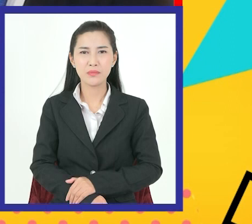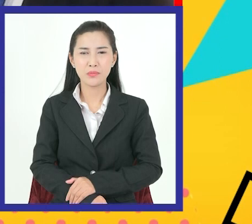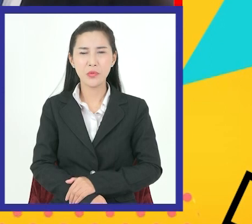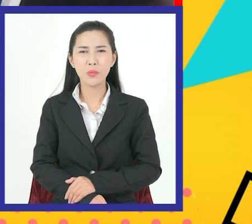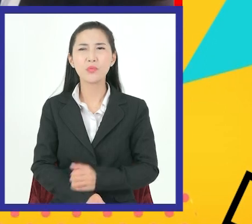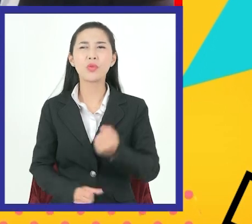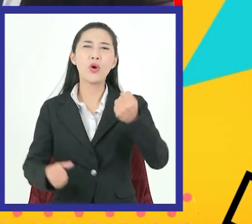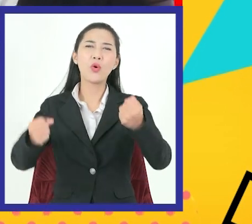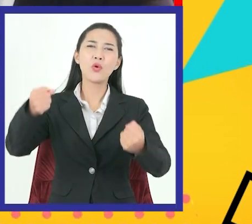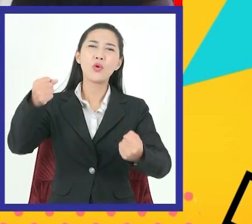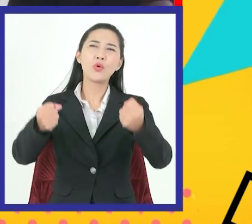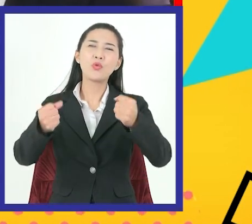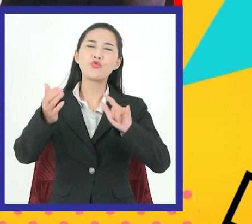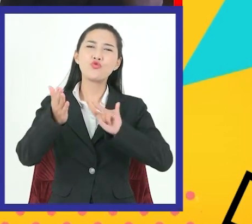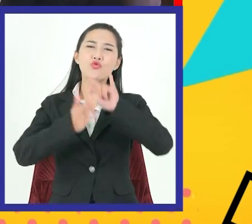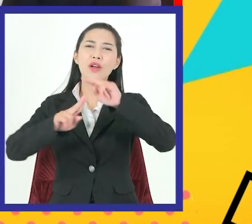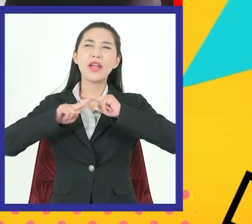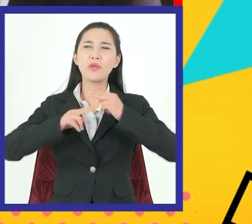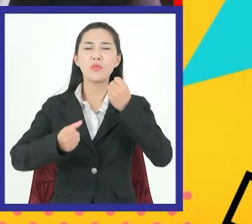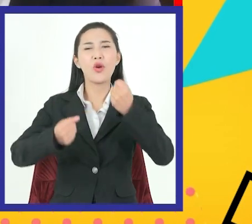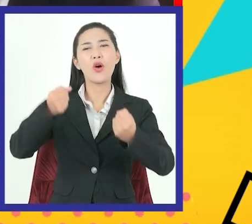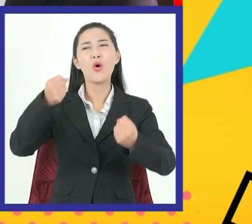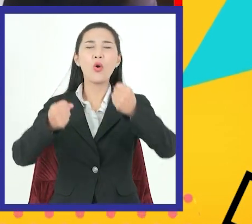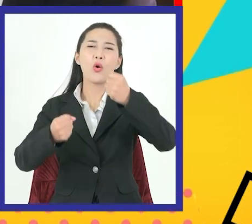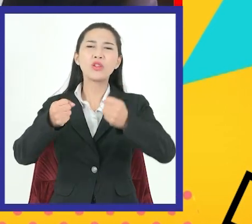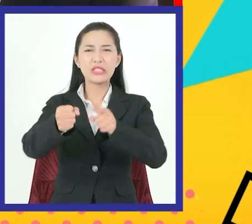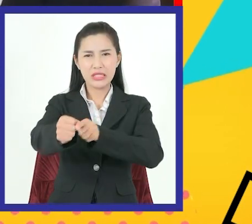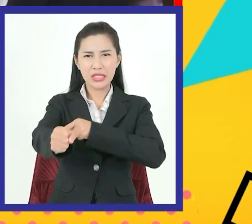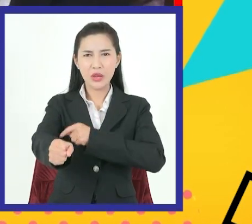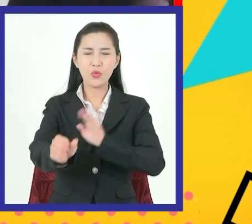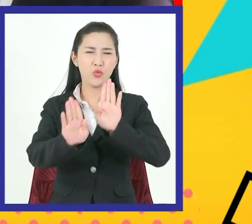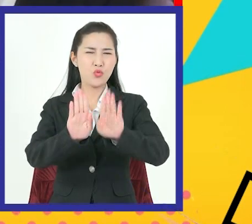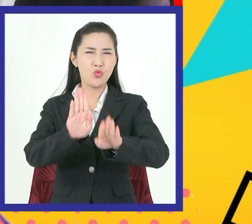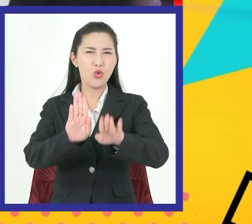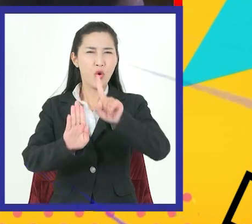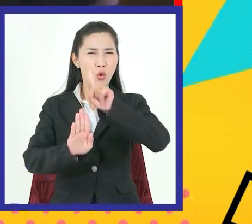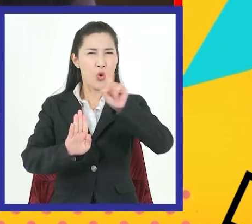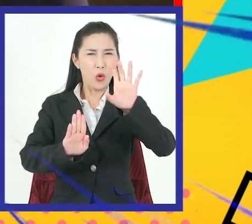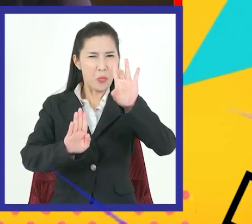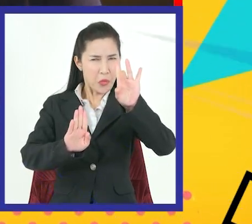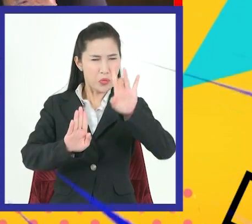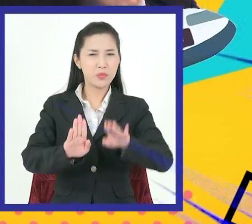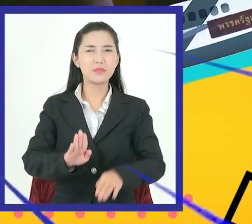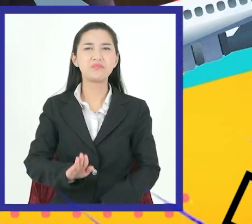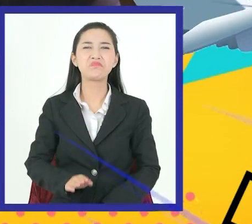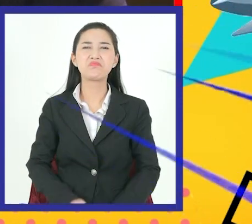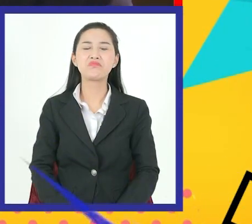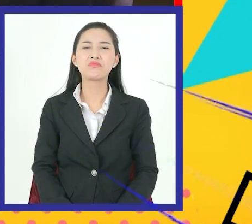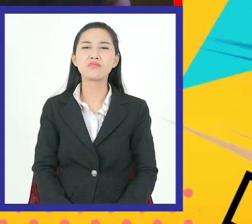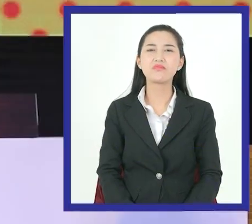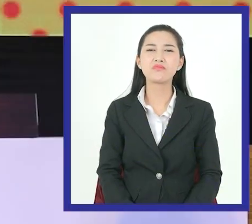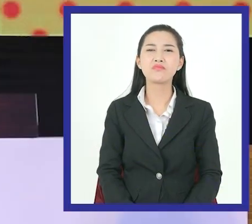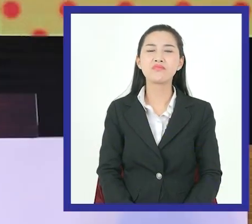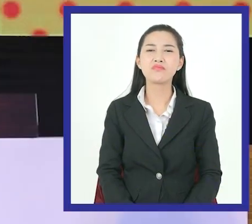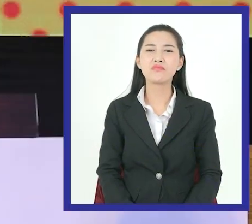บินนเองเพราะว่ารถมันช้าครับผมผมขับเครื่องบินเนี่ยผมเหยียบ 180เลยนะครับธรรมทานครับท่าน